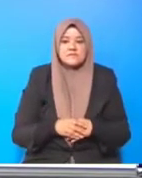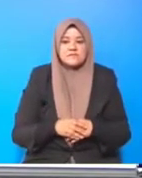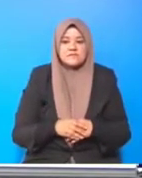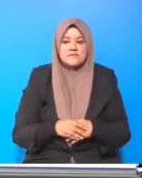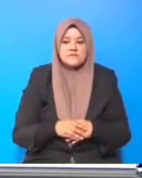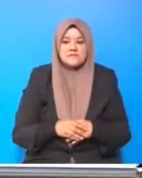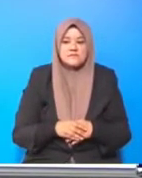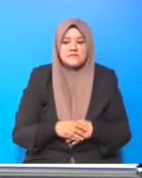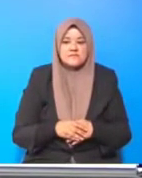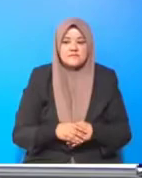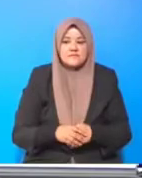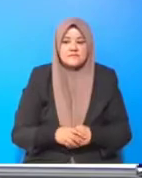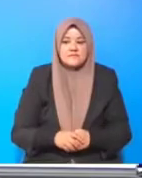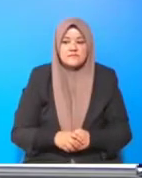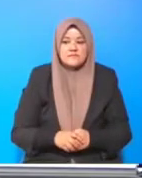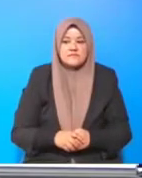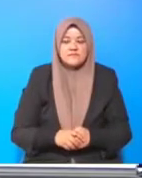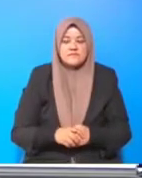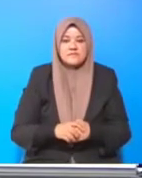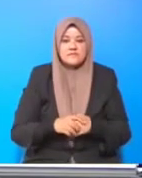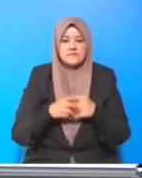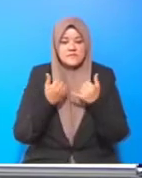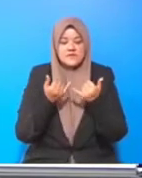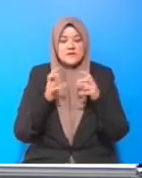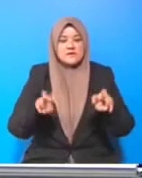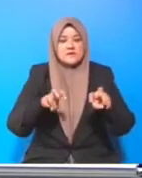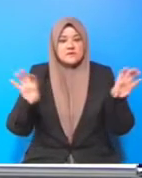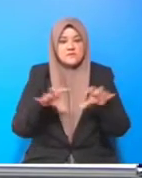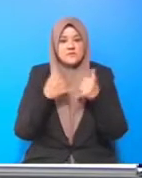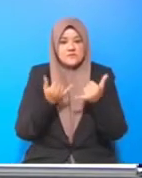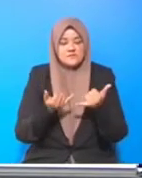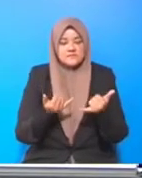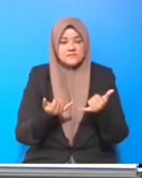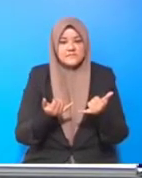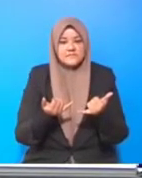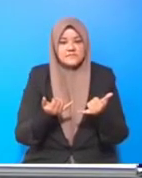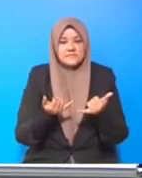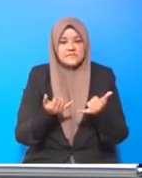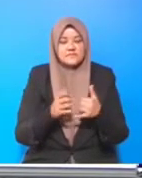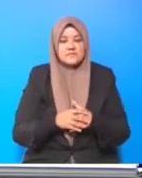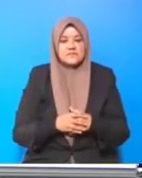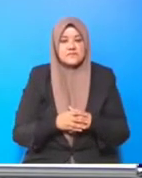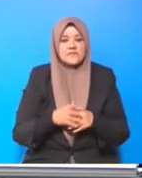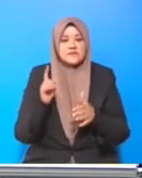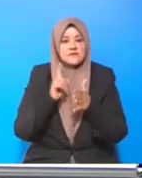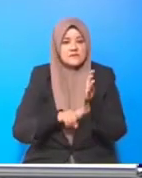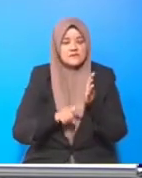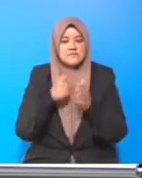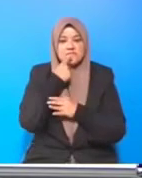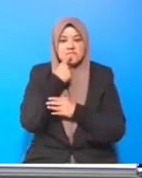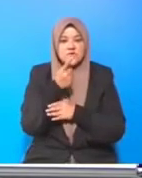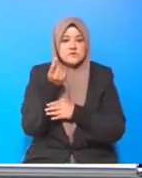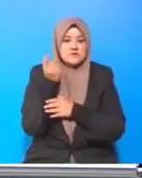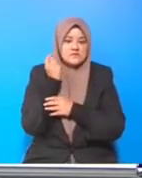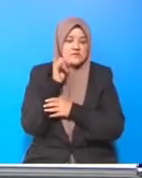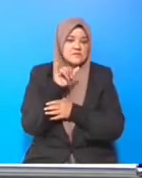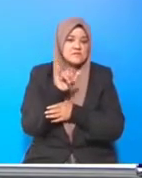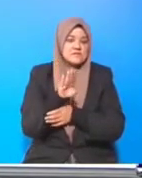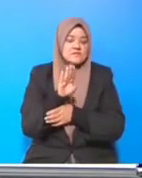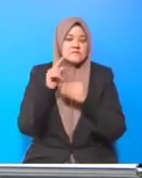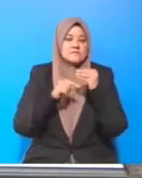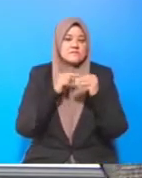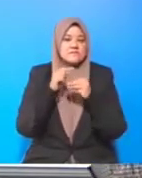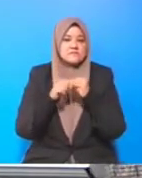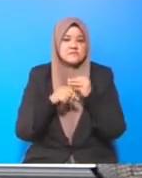eh Pada masa ini dimana apa yang telah disebut oleh yang hormat